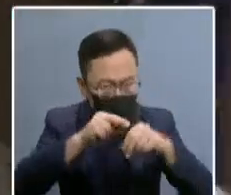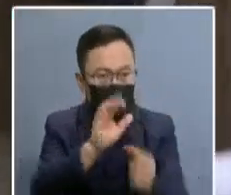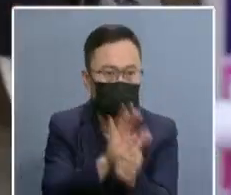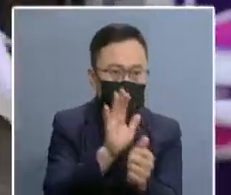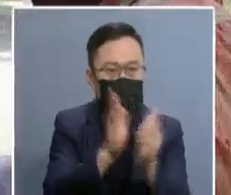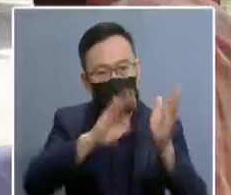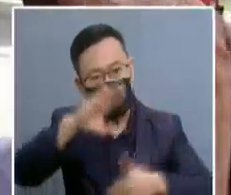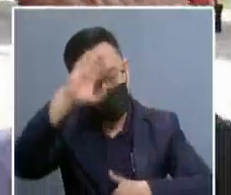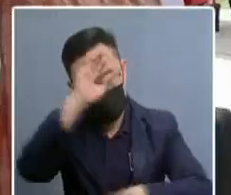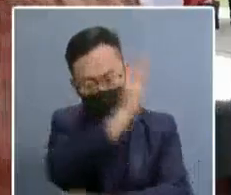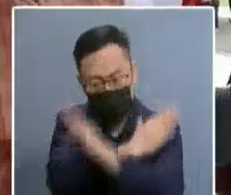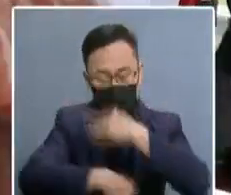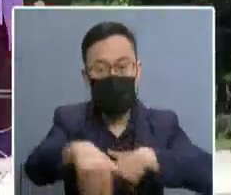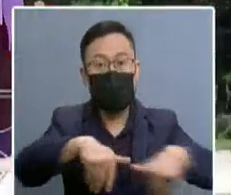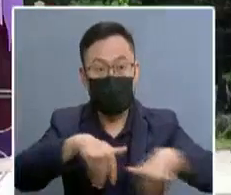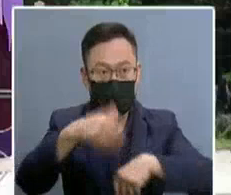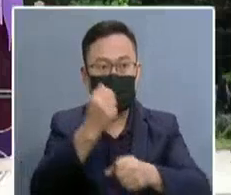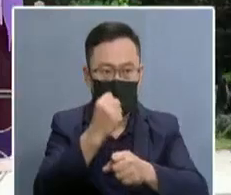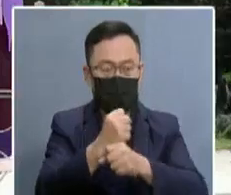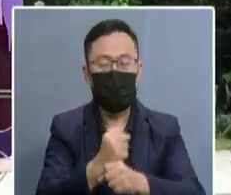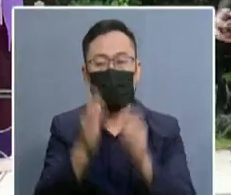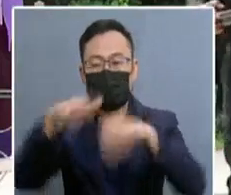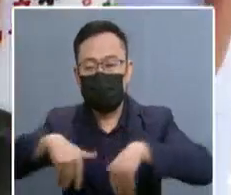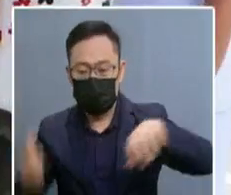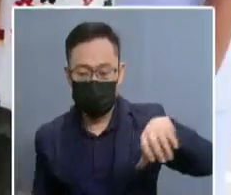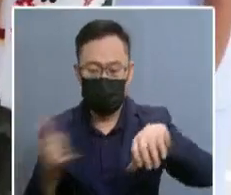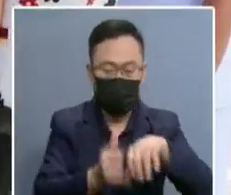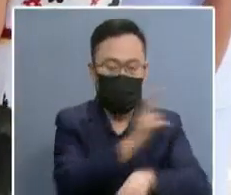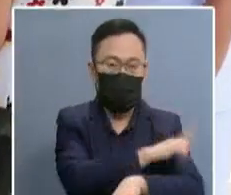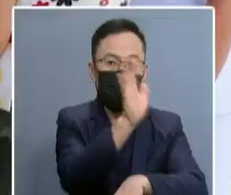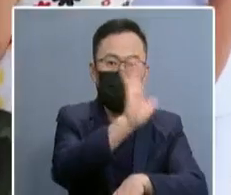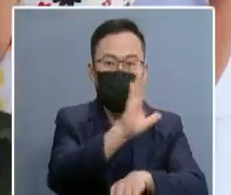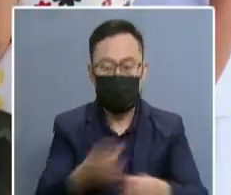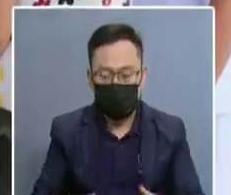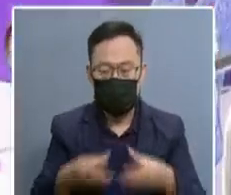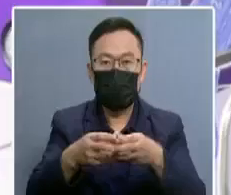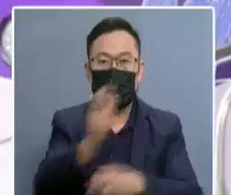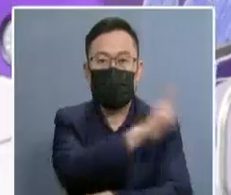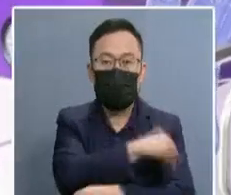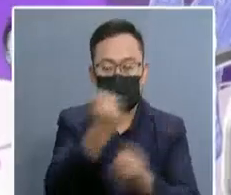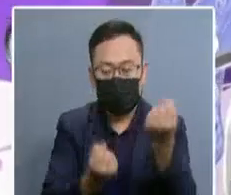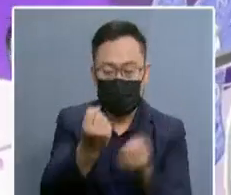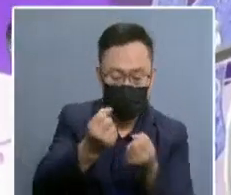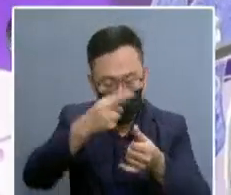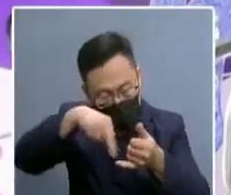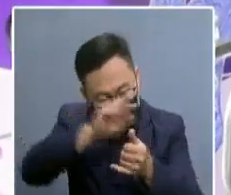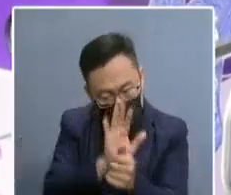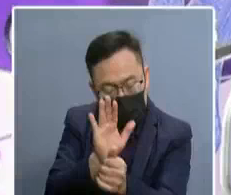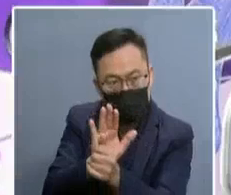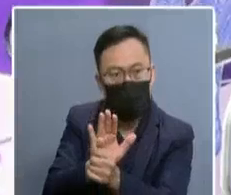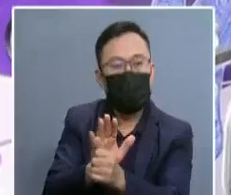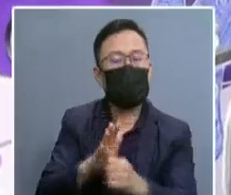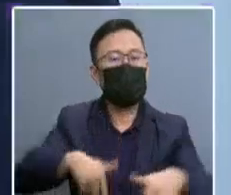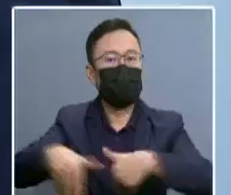ชุมชนช่วยลดปัญหาการเดินทางและเข้าถึงบริการทางการแพทย์ได้มากขึ้นด้วย เป็นโครงการสำคัญในการพัฒน